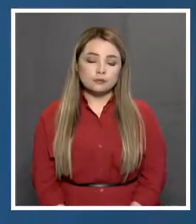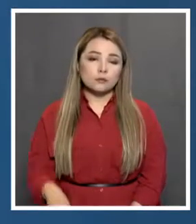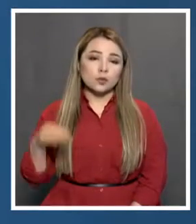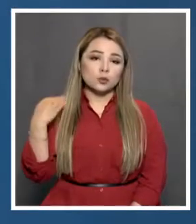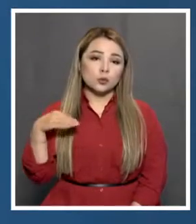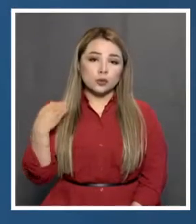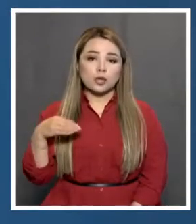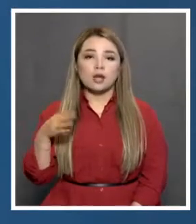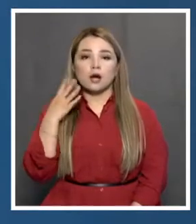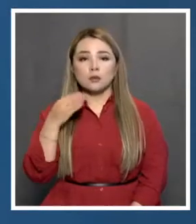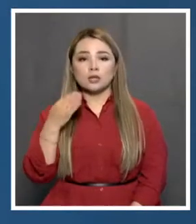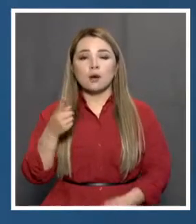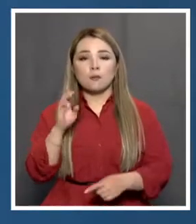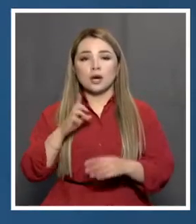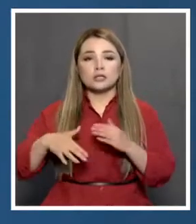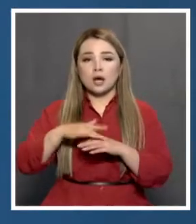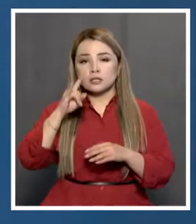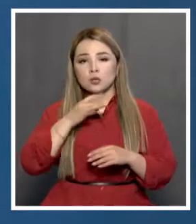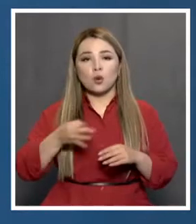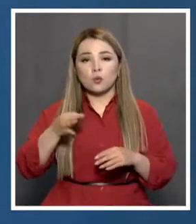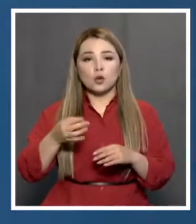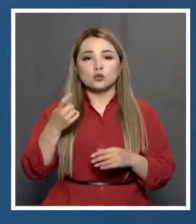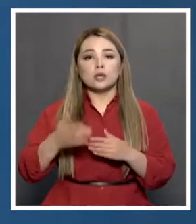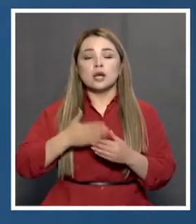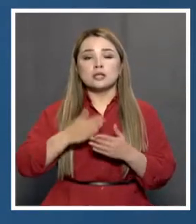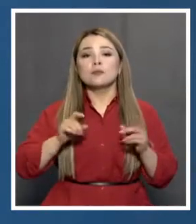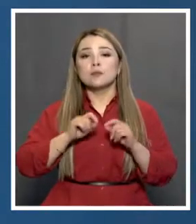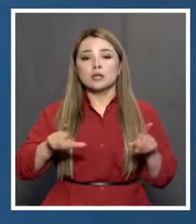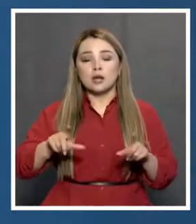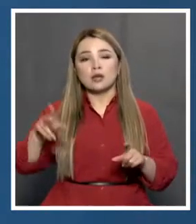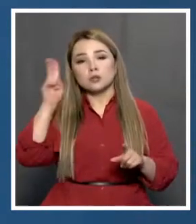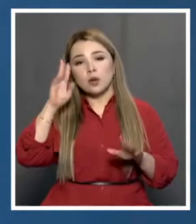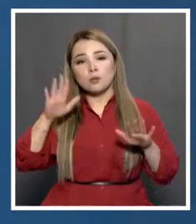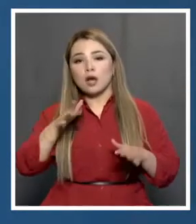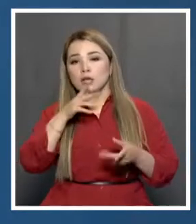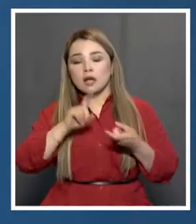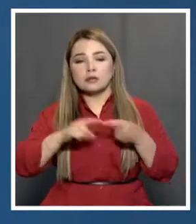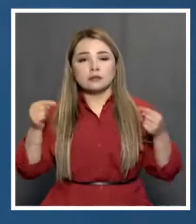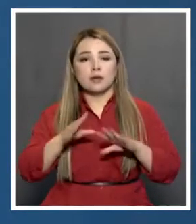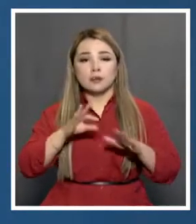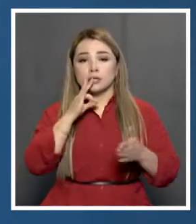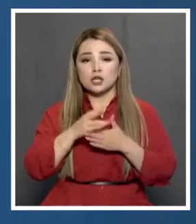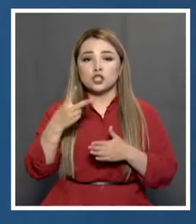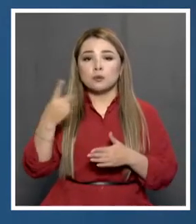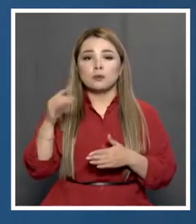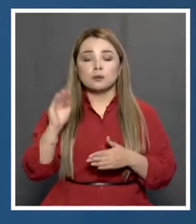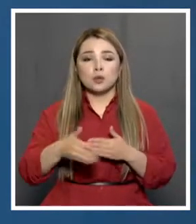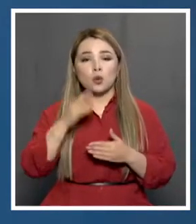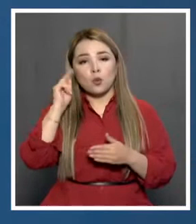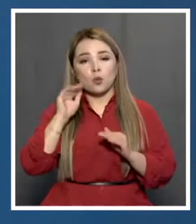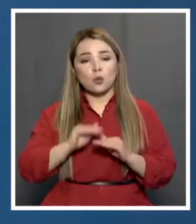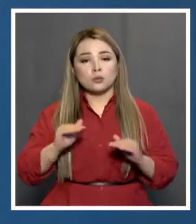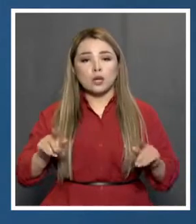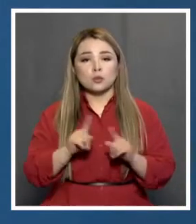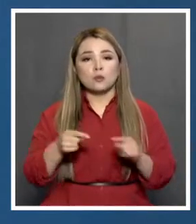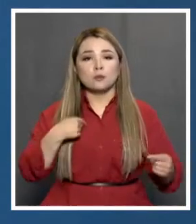Түркістан, Алматы, Батыс және Шығыс Қазақстан облыстарындағы 100-ден астам мектепте дәретханалар заман талабына сай емес, сондай-ақ 21 мыңдай оқушы тасымалға